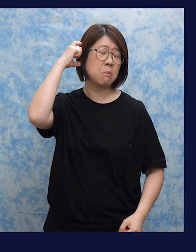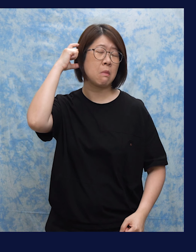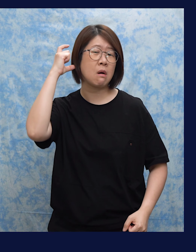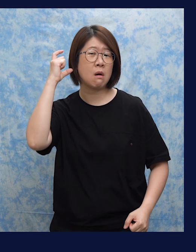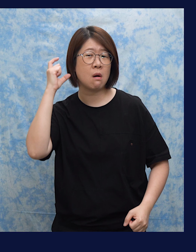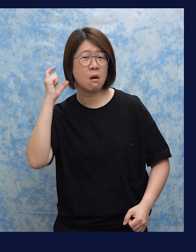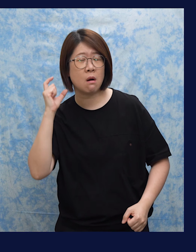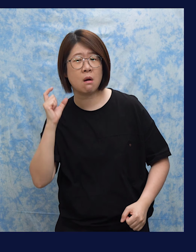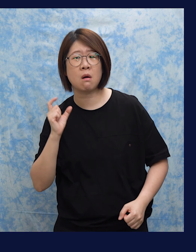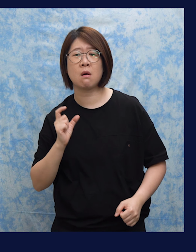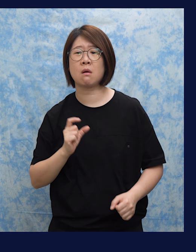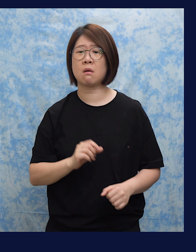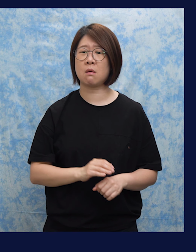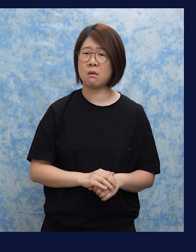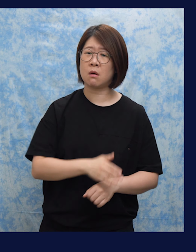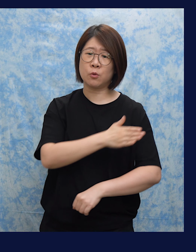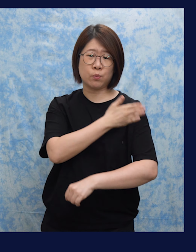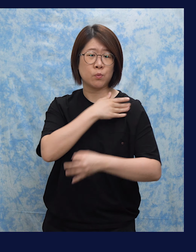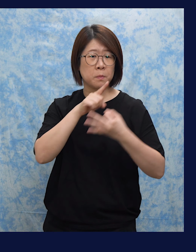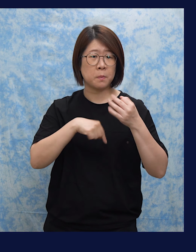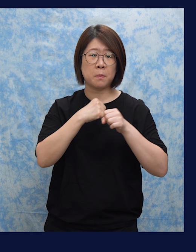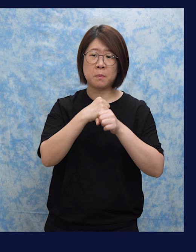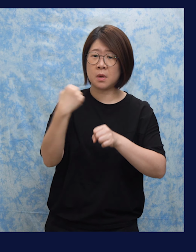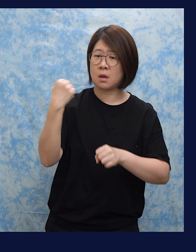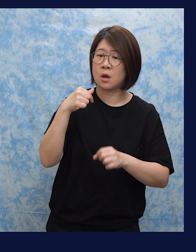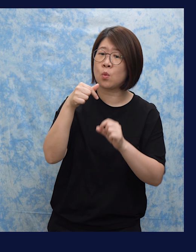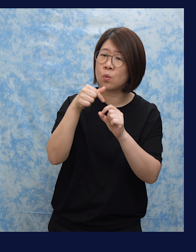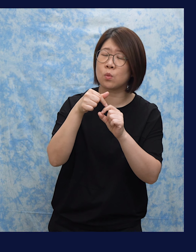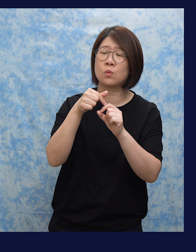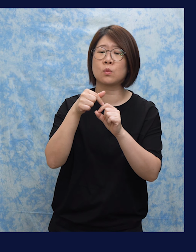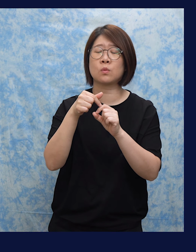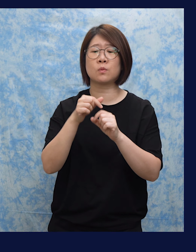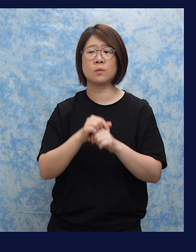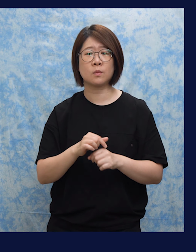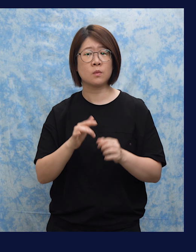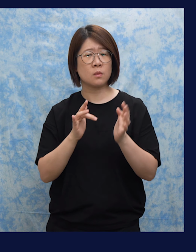ihm sein Recht Ohr ab, und der Knecht hieß Marius.